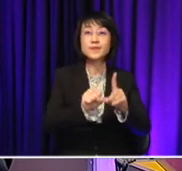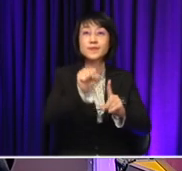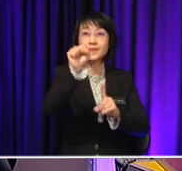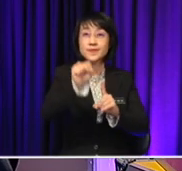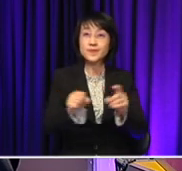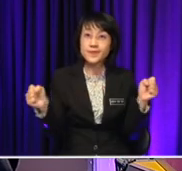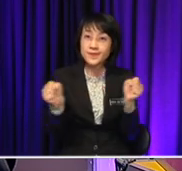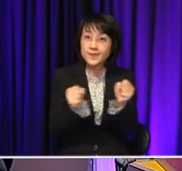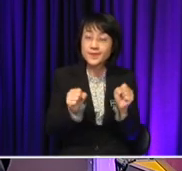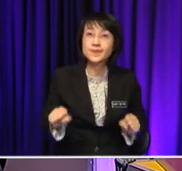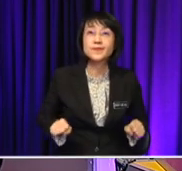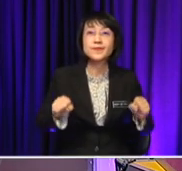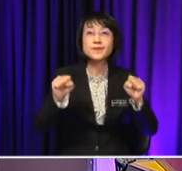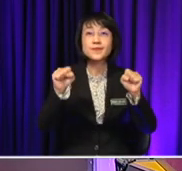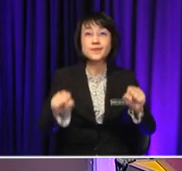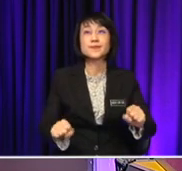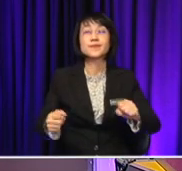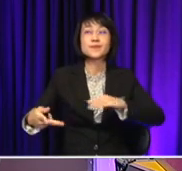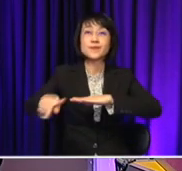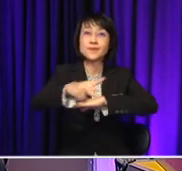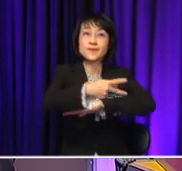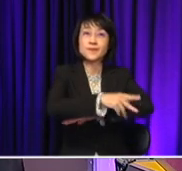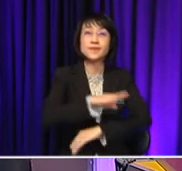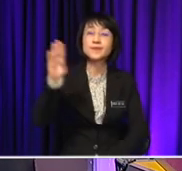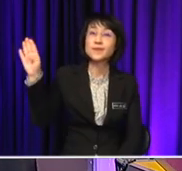sejuk sederhana pantai barat